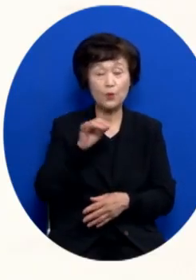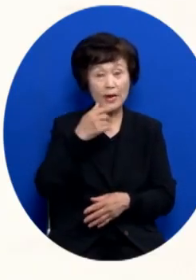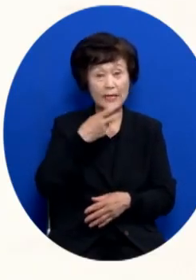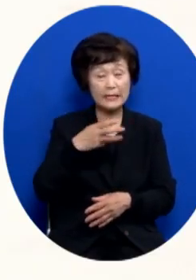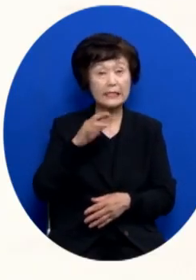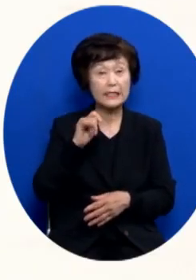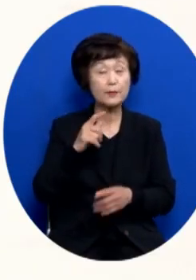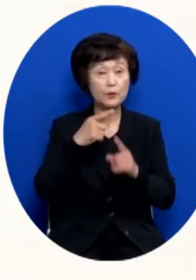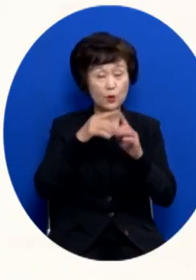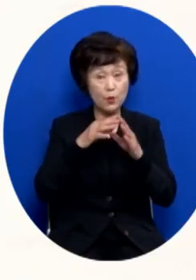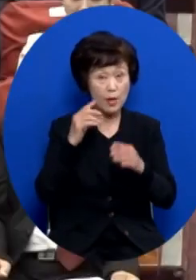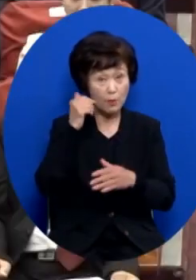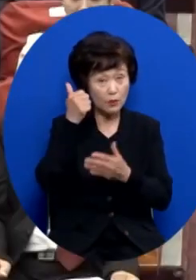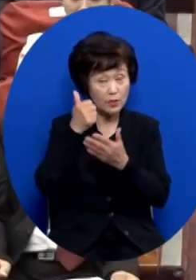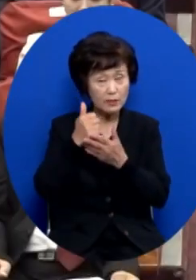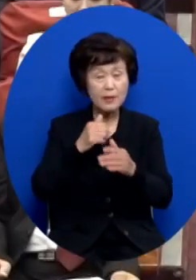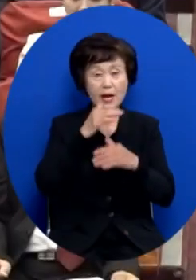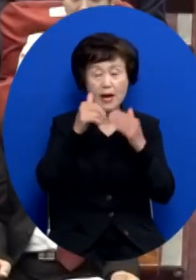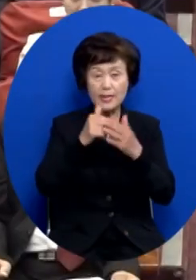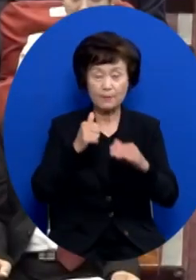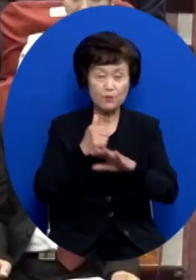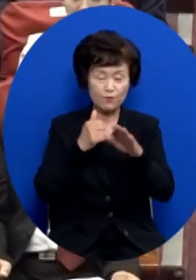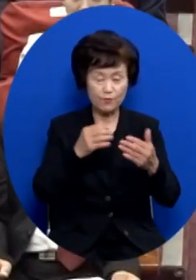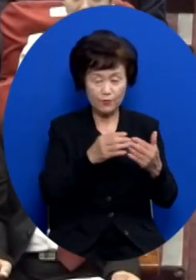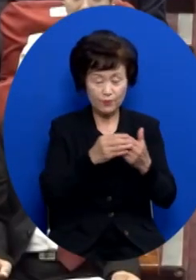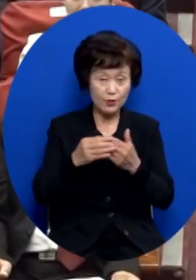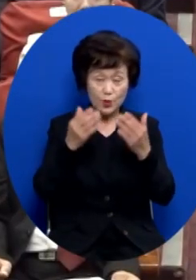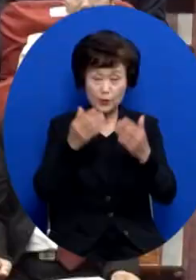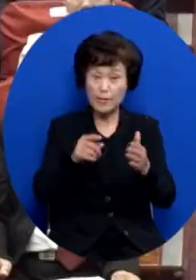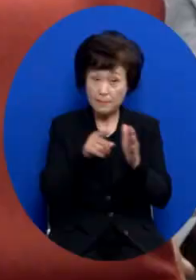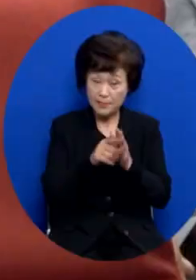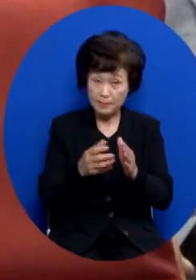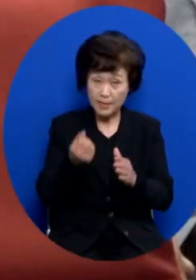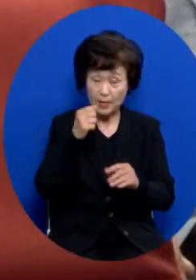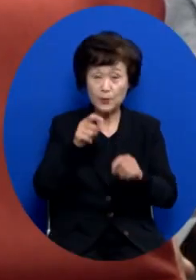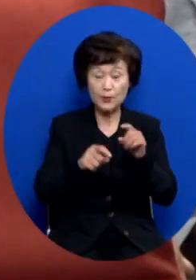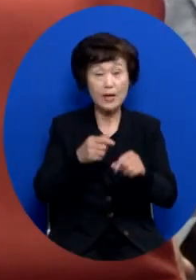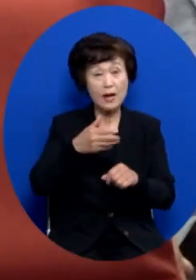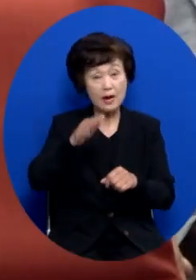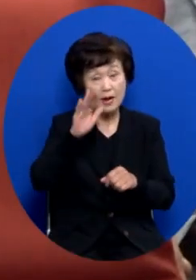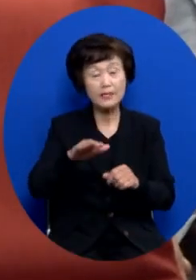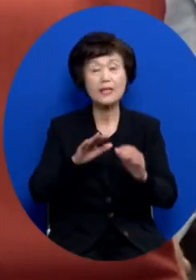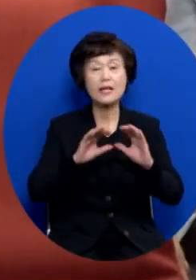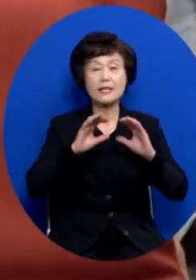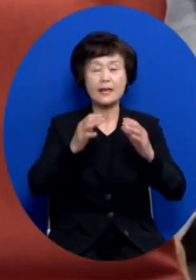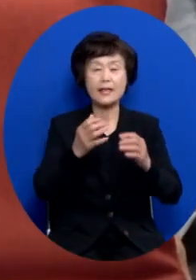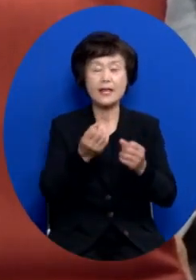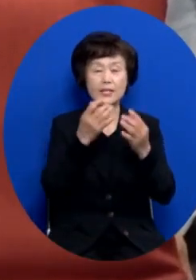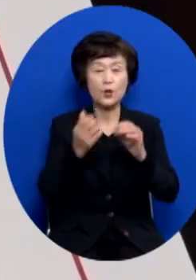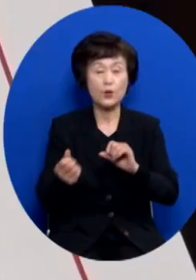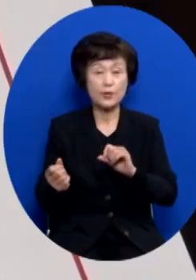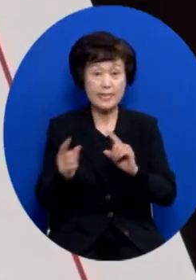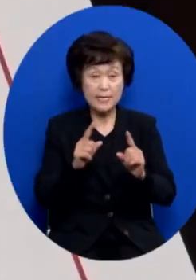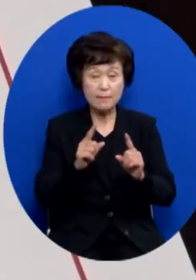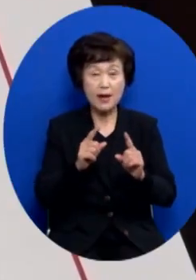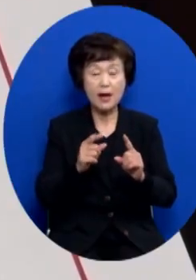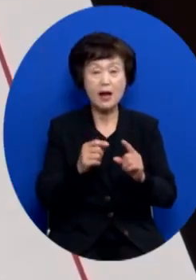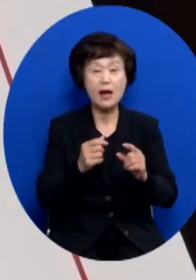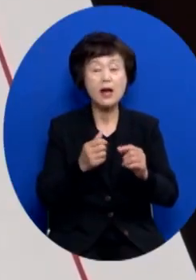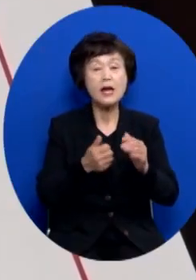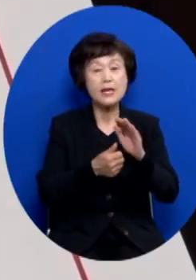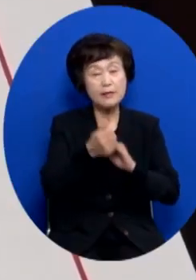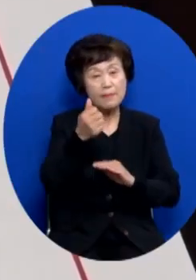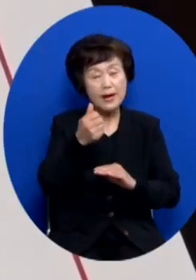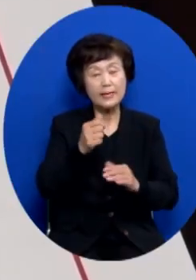목사는 하나님이 우리를 인도해 주신다는 믿음을 붙잡고 나아갈 때 이 나라의 새로운 회복의 역사, 희망의 역사가 나타날